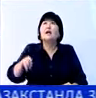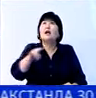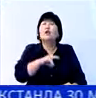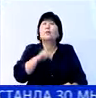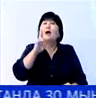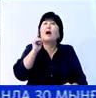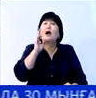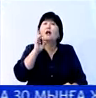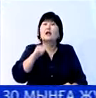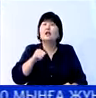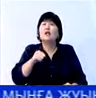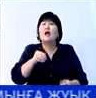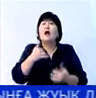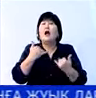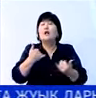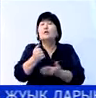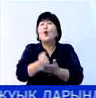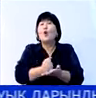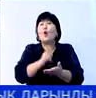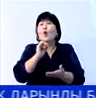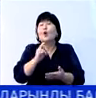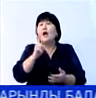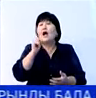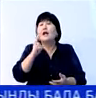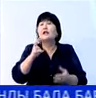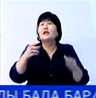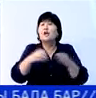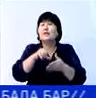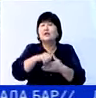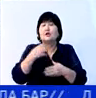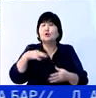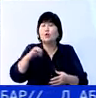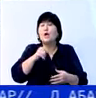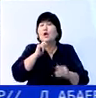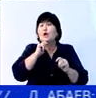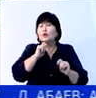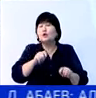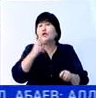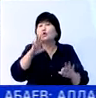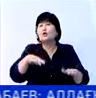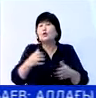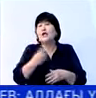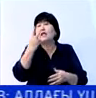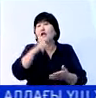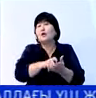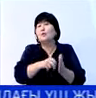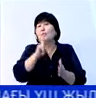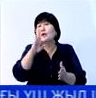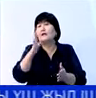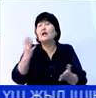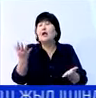қарекет қайырымдылық қорына хан командасы қатысып, Қызылорда облысынан жүлделі 2-ші орын алды. Екі бөлмелі пәтер ұтып алып,